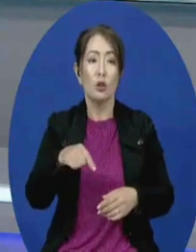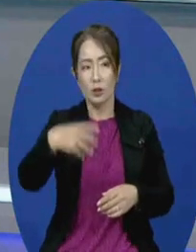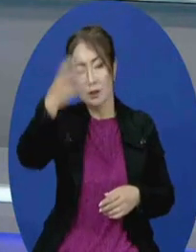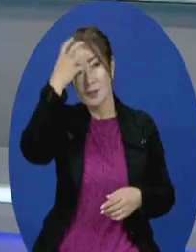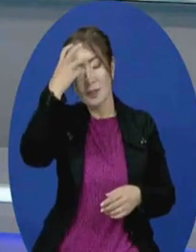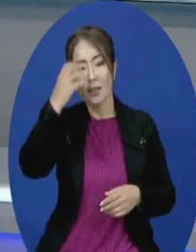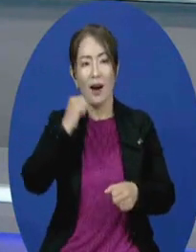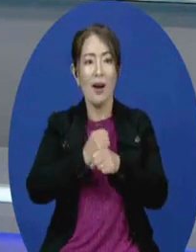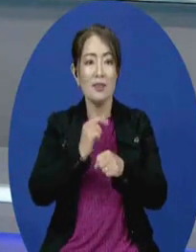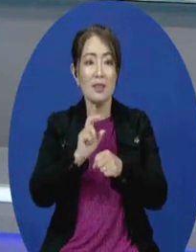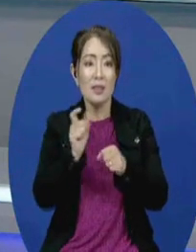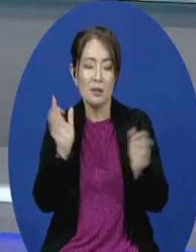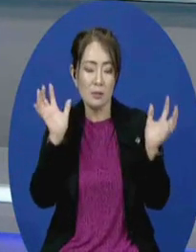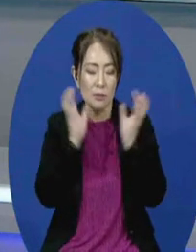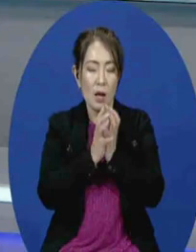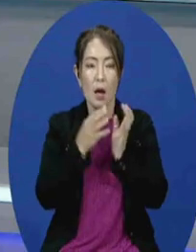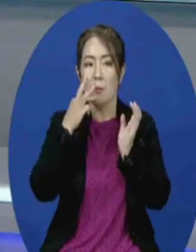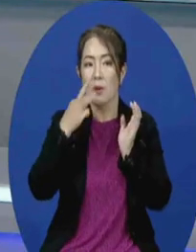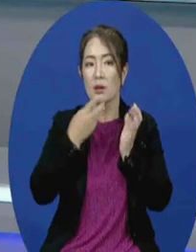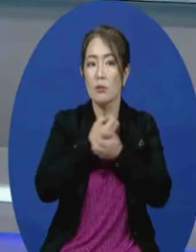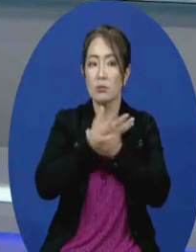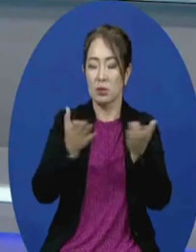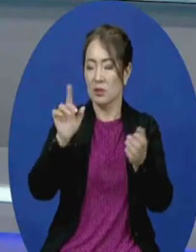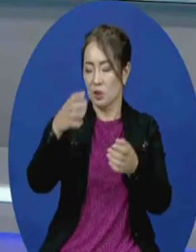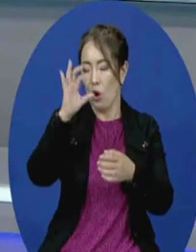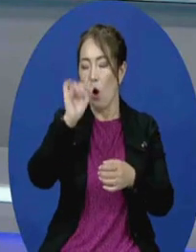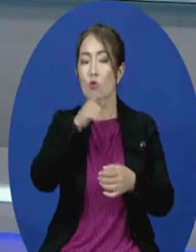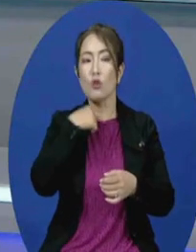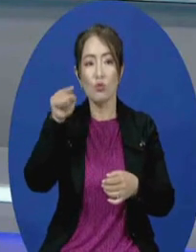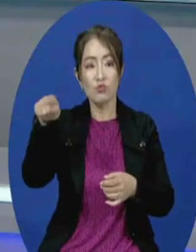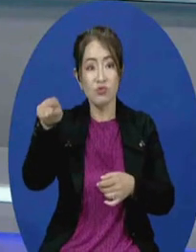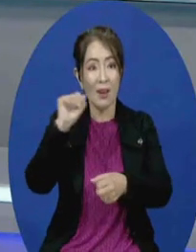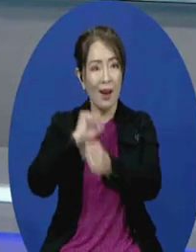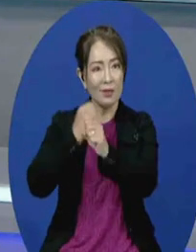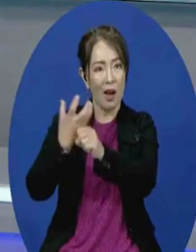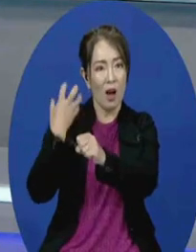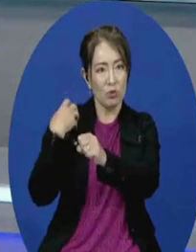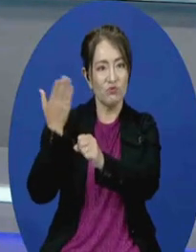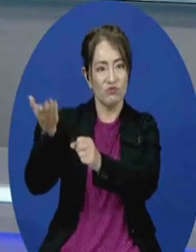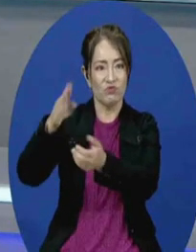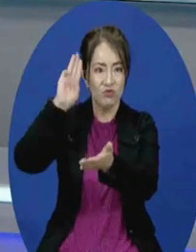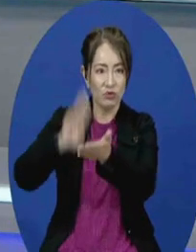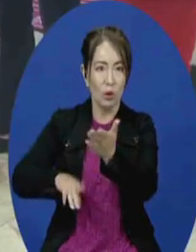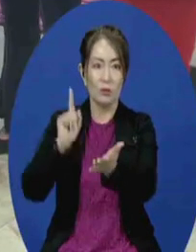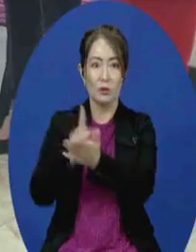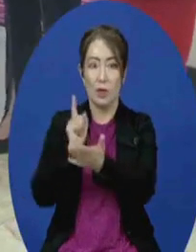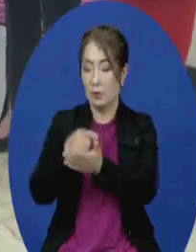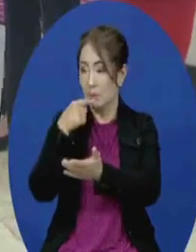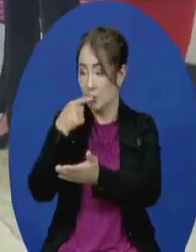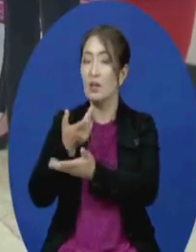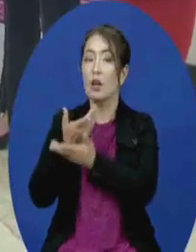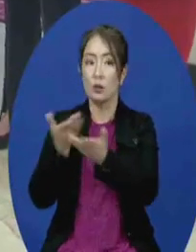өнөөдөр засгийн газрын ажлын хэсэг мэдээлэл хийж хариуцлага тооцно гэдгээ мэдгдлээ.